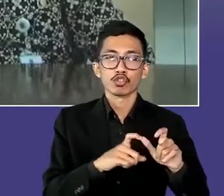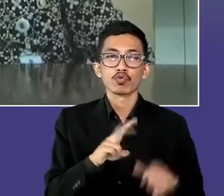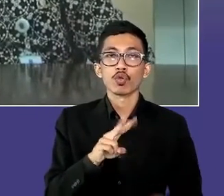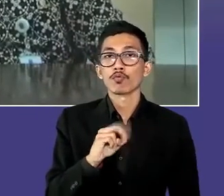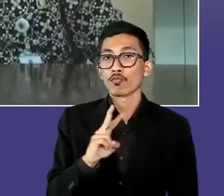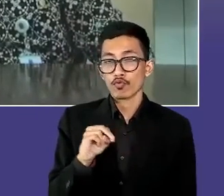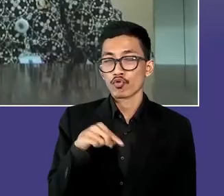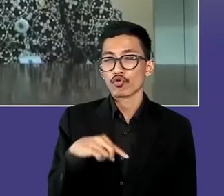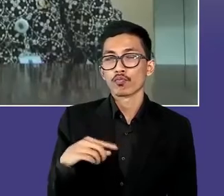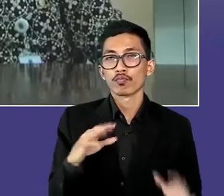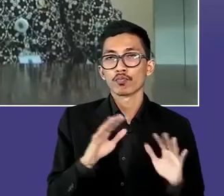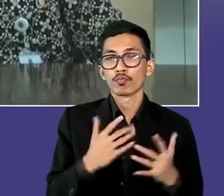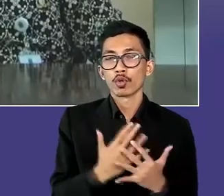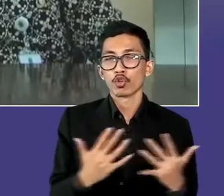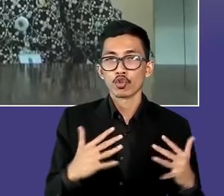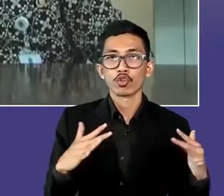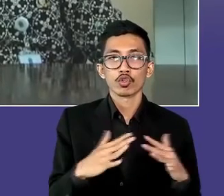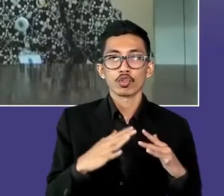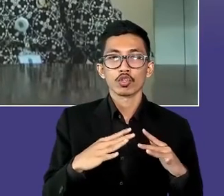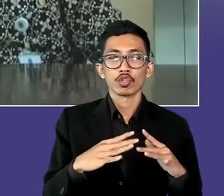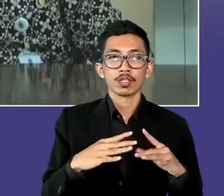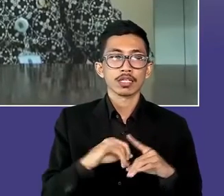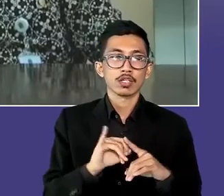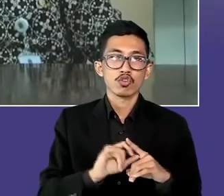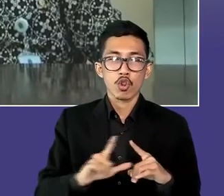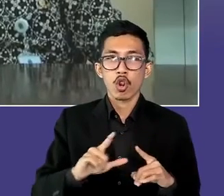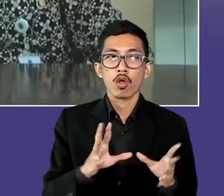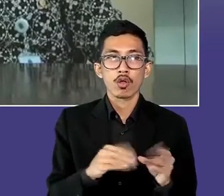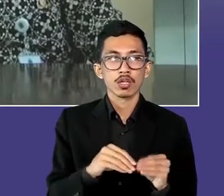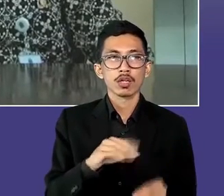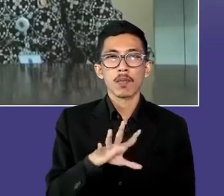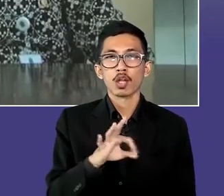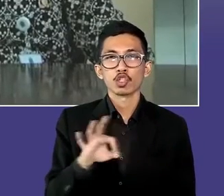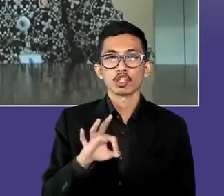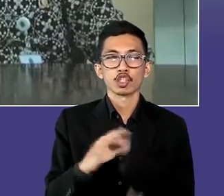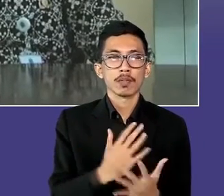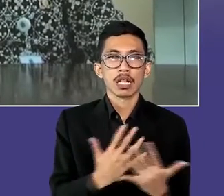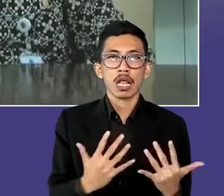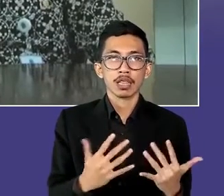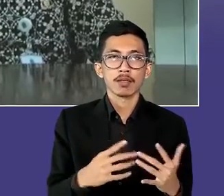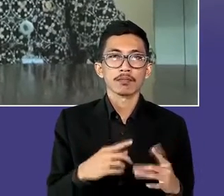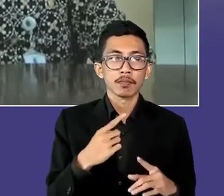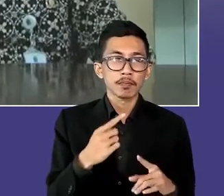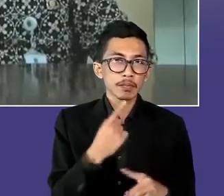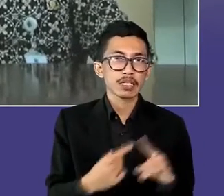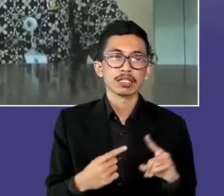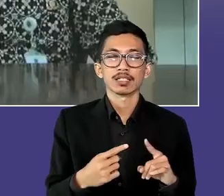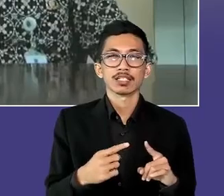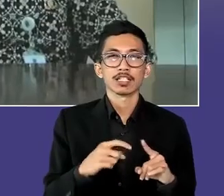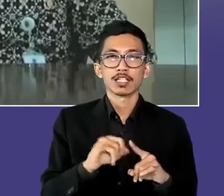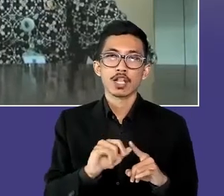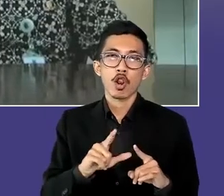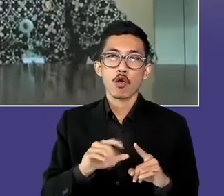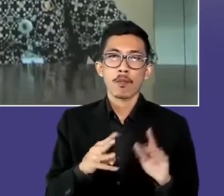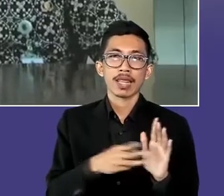Gunung Kidul kan ini sebenarnya hanya 500 jiwa per kilometer persegi Pak ya. Ini artinya tidak padat. Tadi Bapak juga sudah menyebutkan kasusnya sebenarnya